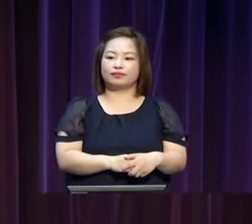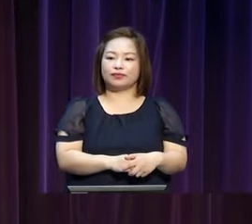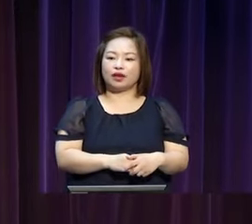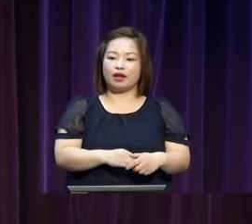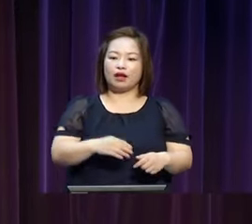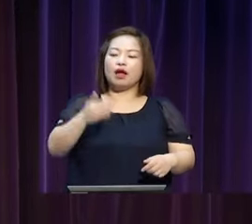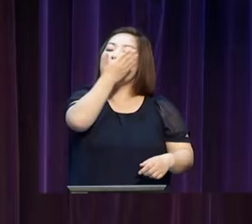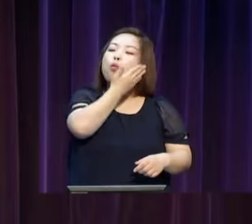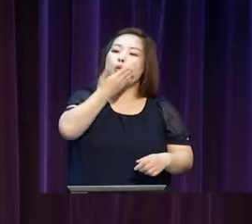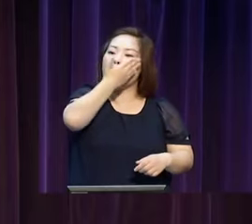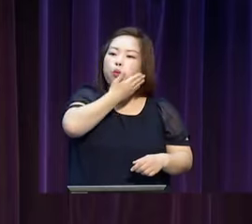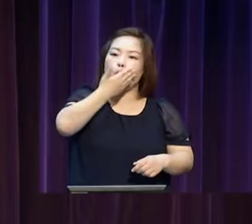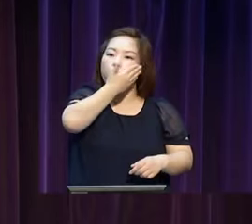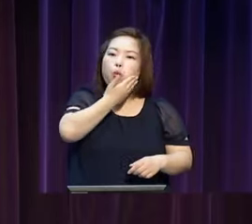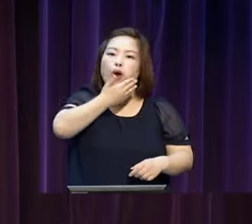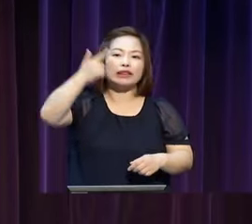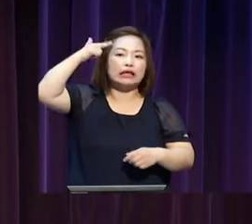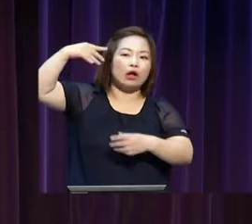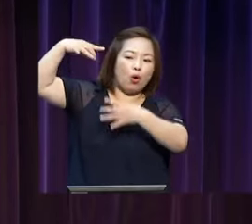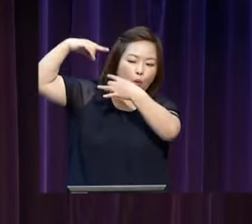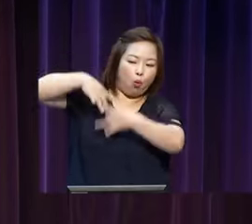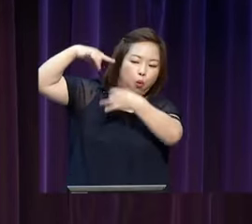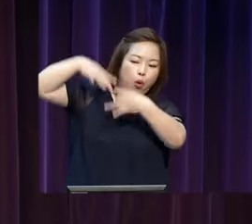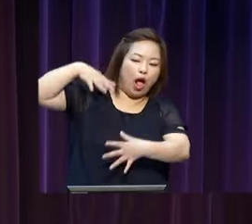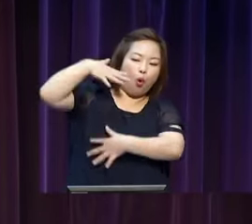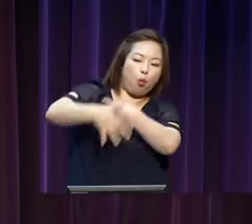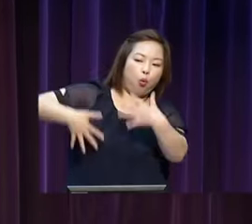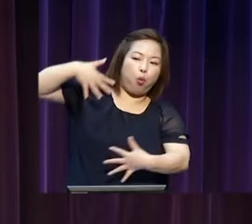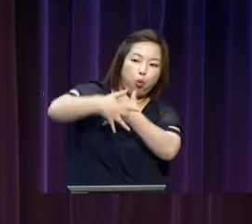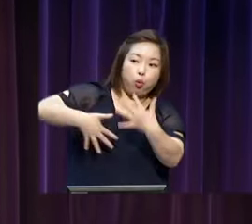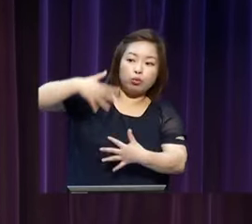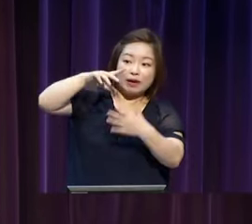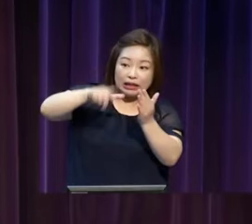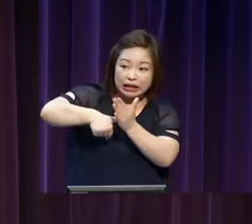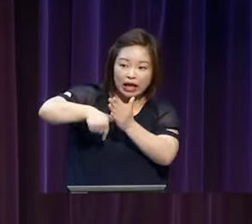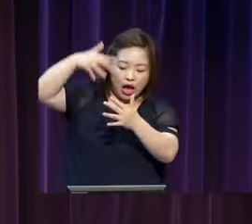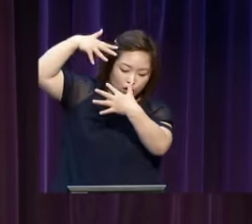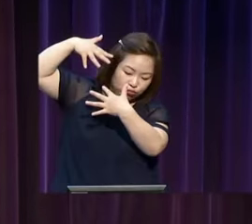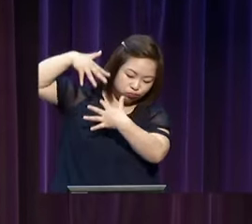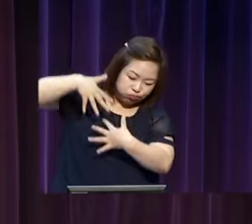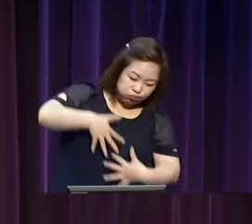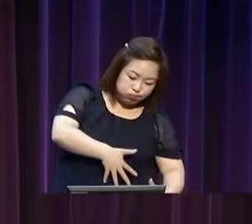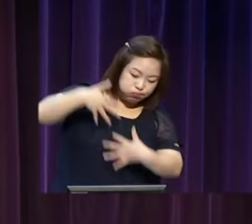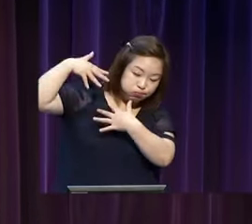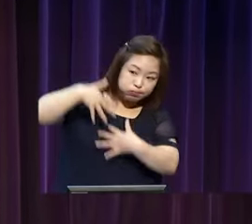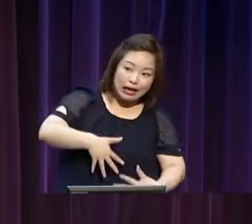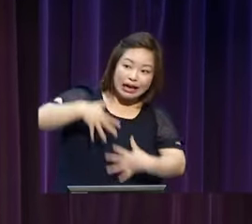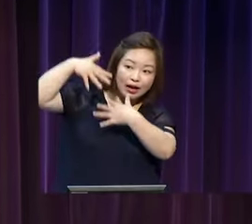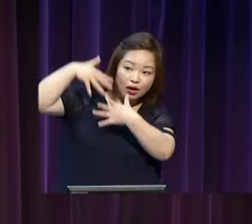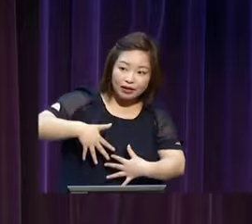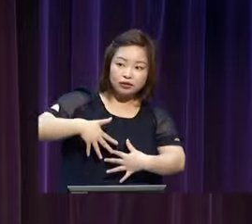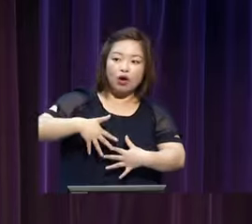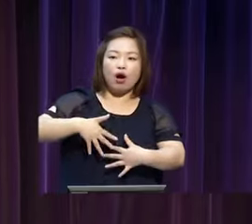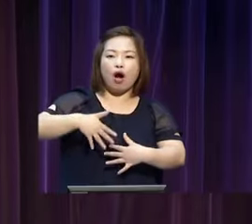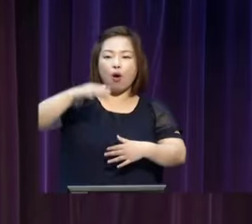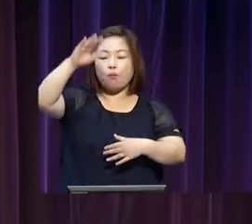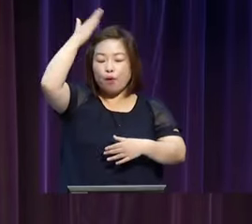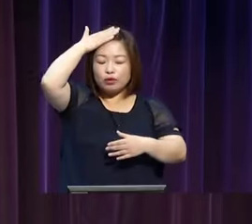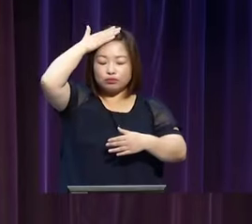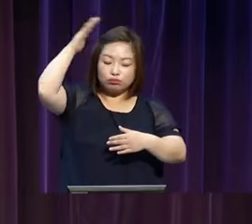영양이 공급이 될 때 머리에서 바로 손끝으로 갑니까? 그러지 않아요. 통해서 통해서 통해서